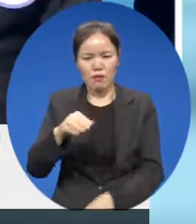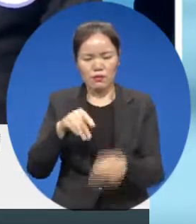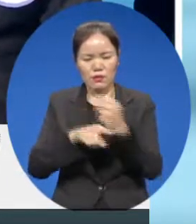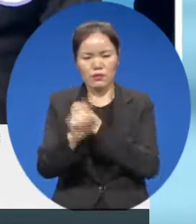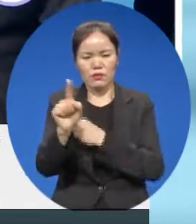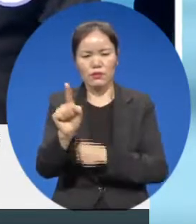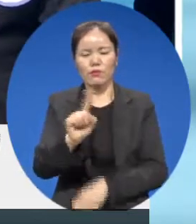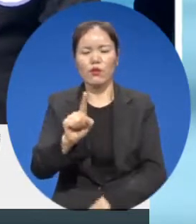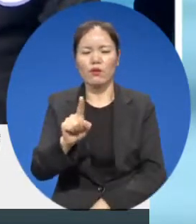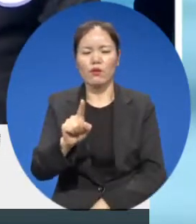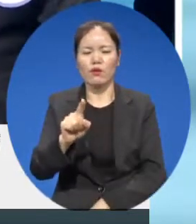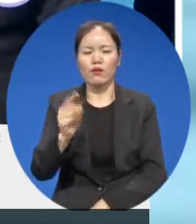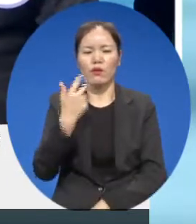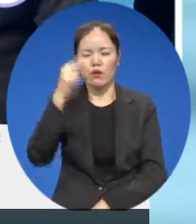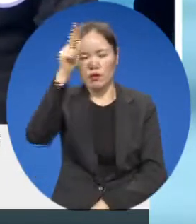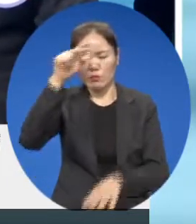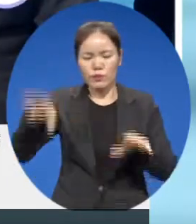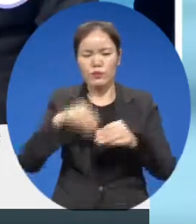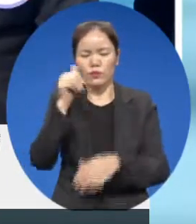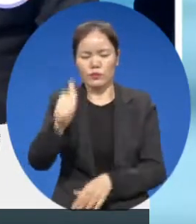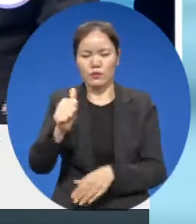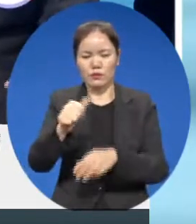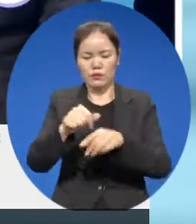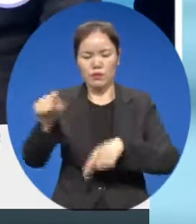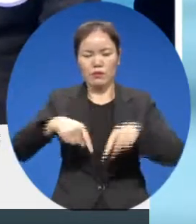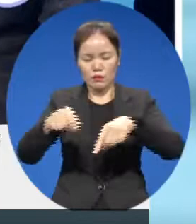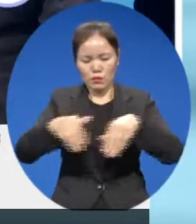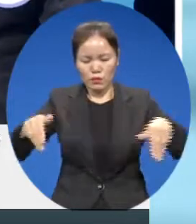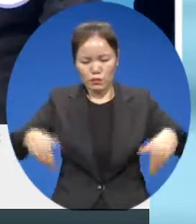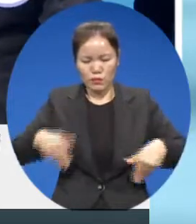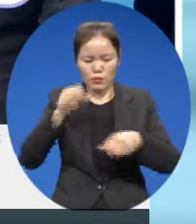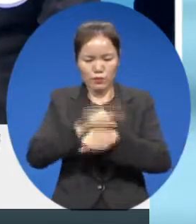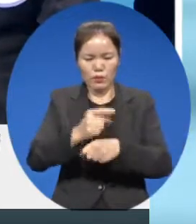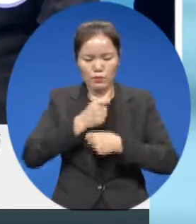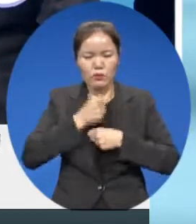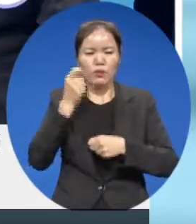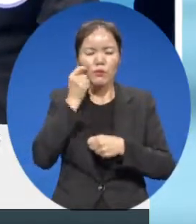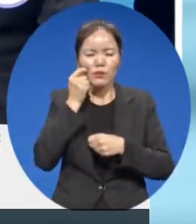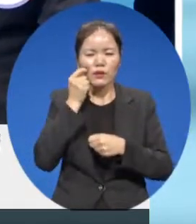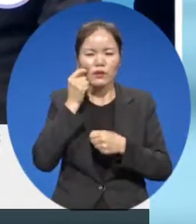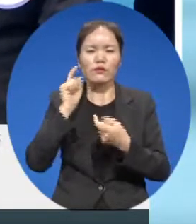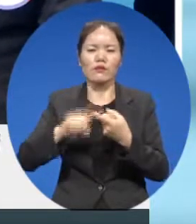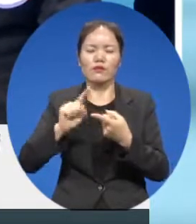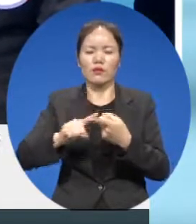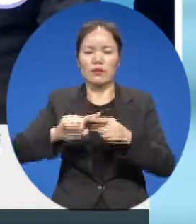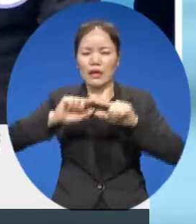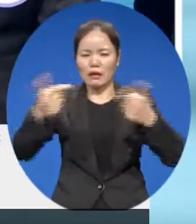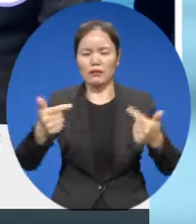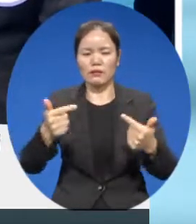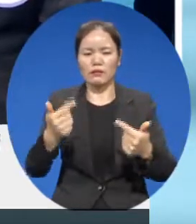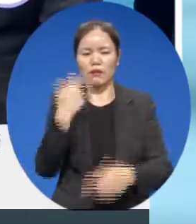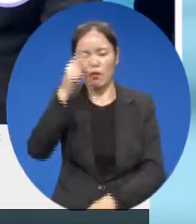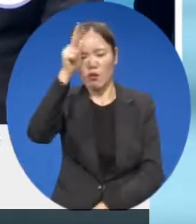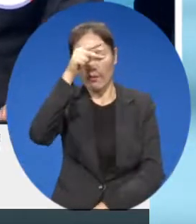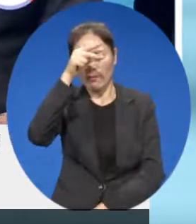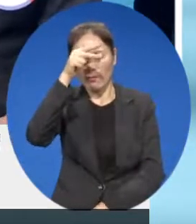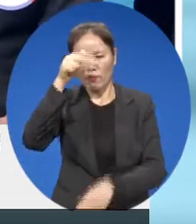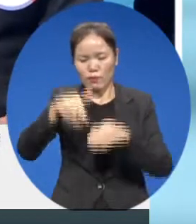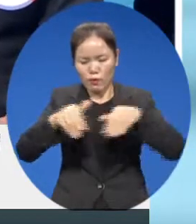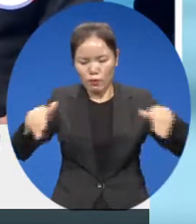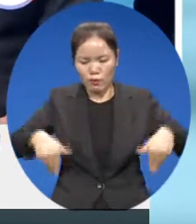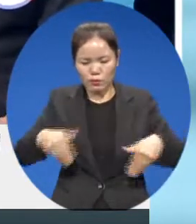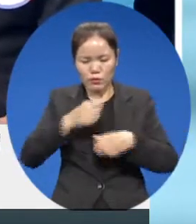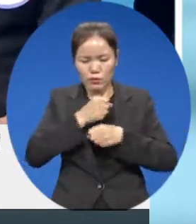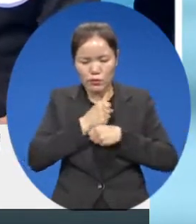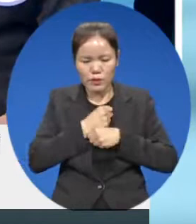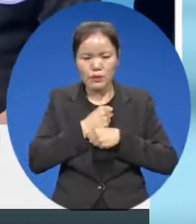정치적 중립성을 지키지 못했다는 부분 아니겠습니까 거기에 대해서 아니다 우린 앞으로도 잘 지키겠다 그리고 법치주의 란 말에 계속해서